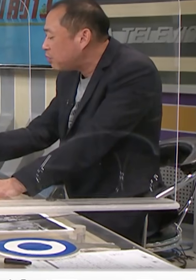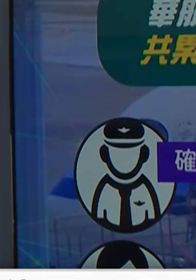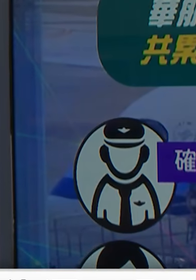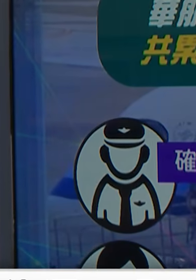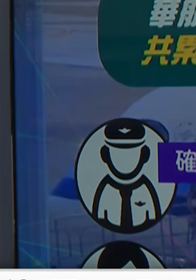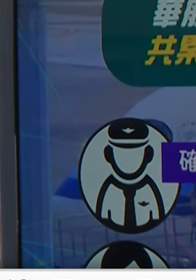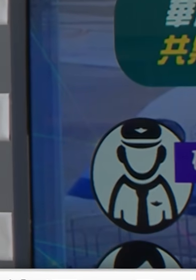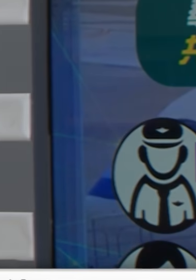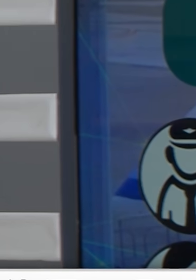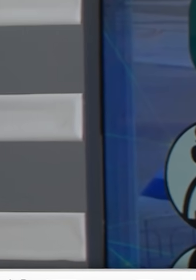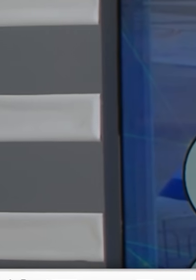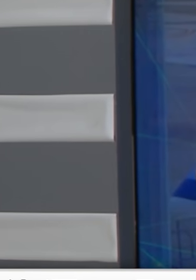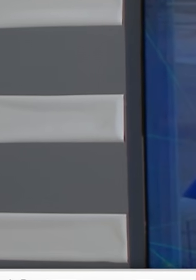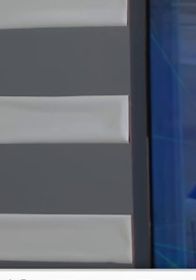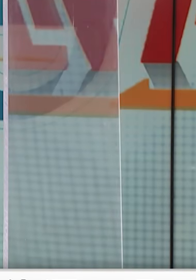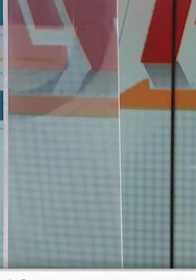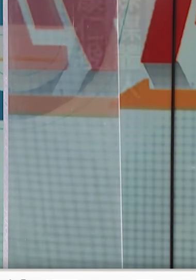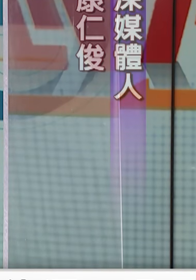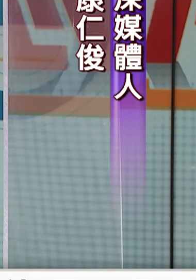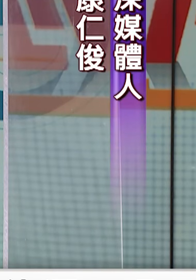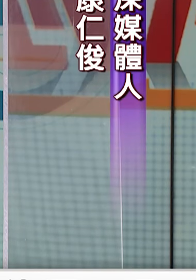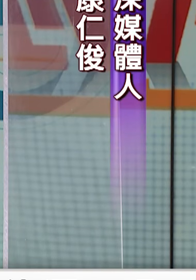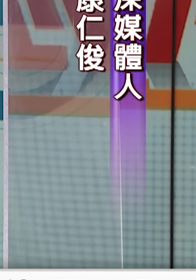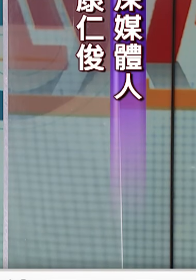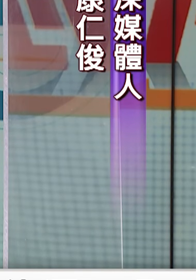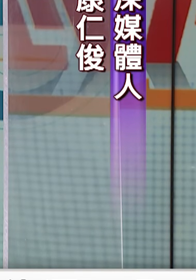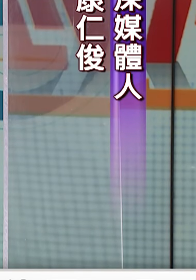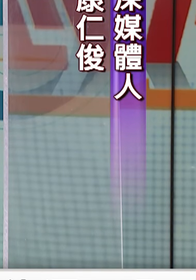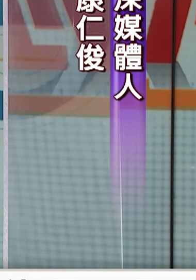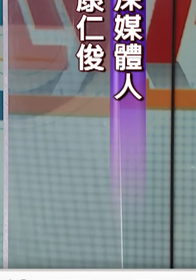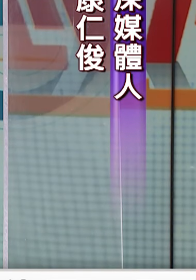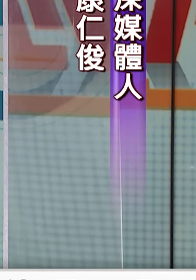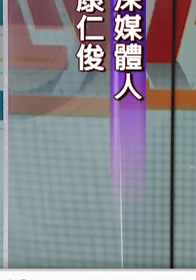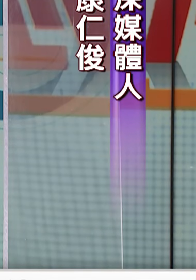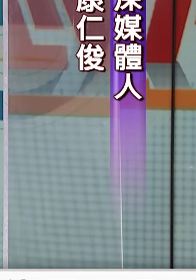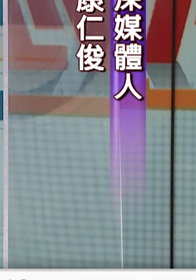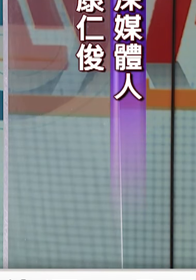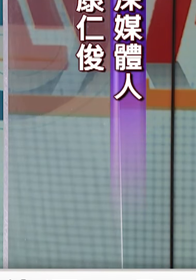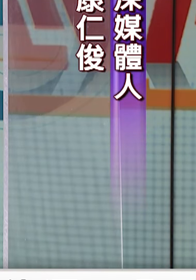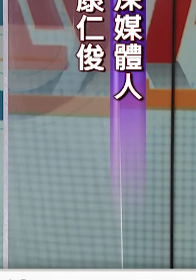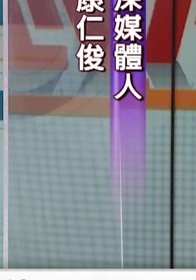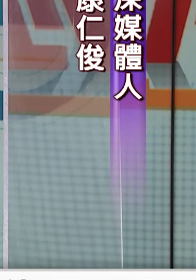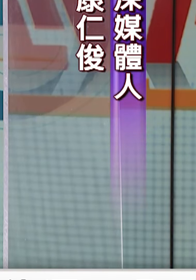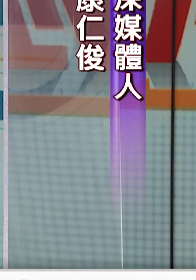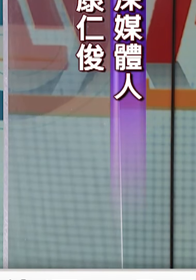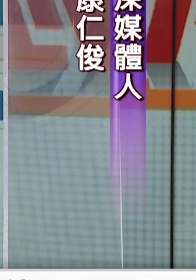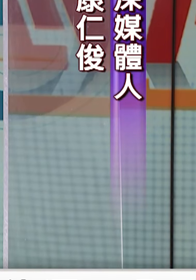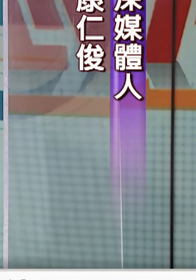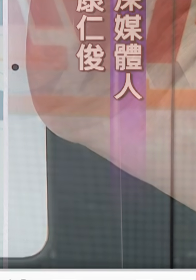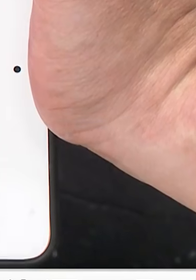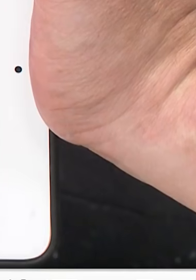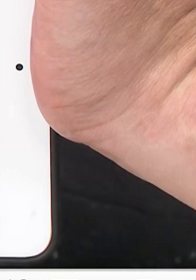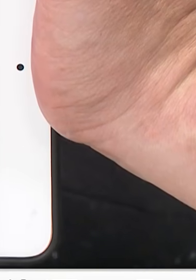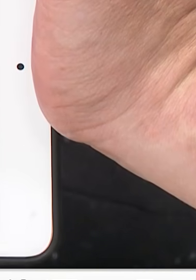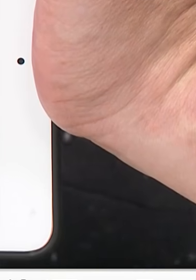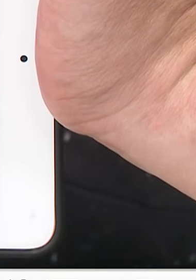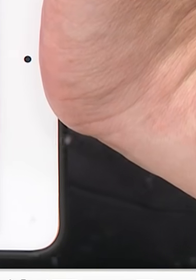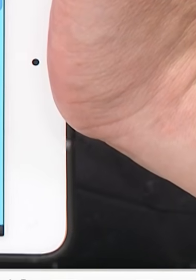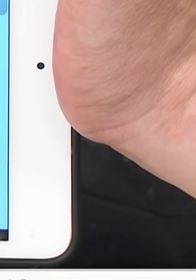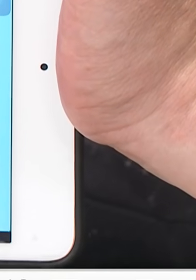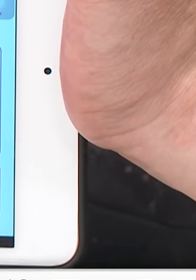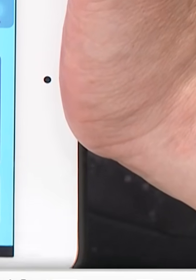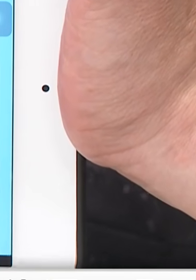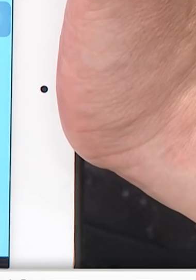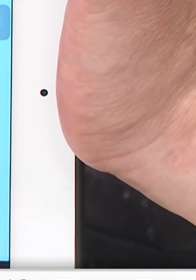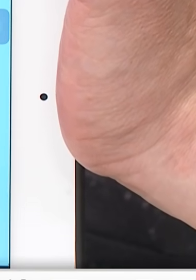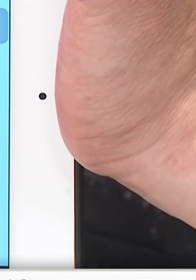戒的标准跟因应事项， 是， 就是我现在手上的这一张的这个表、哦。那这个表上面其实非常明显，就是说你大家在第二级里面，如果发现